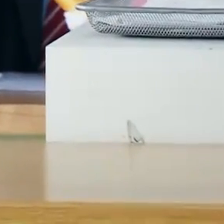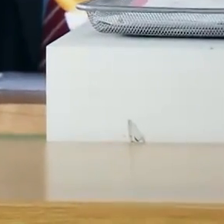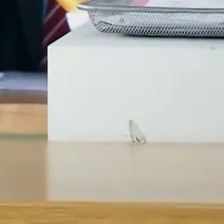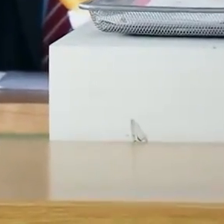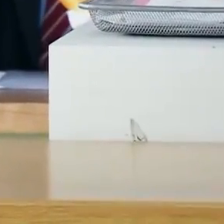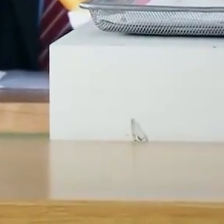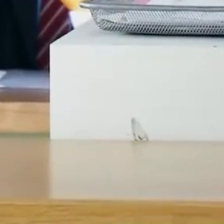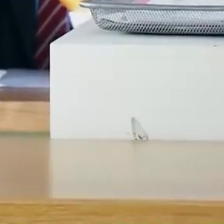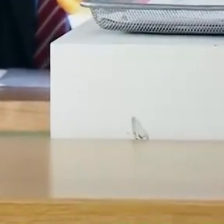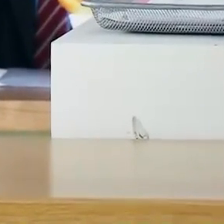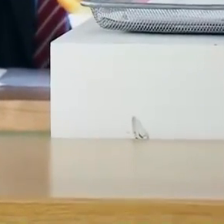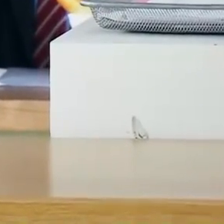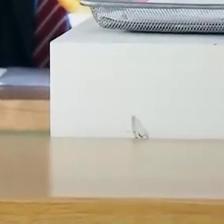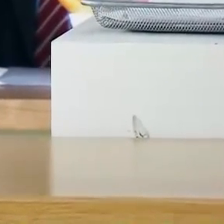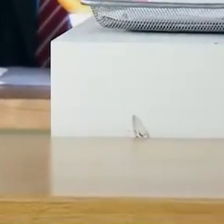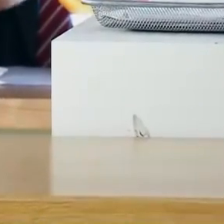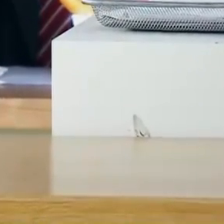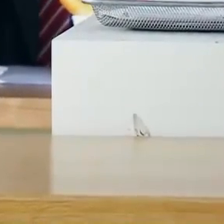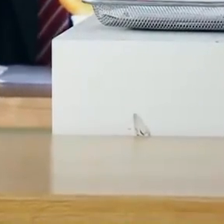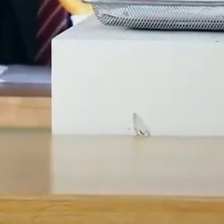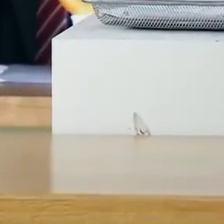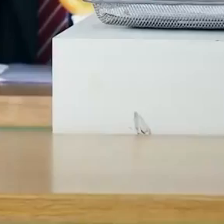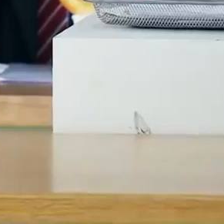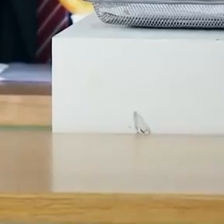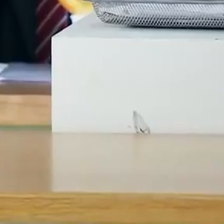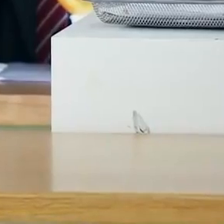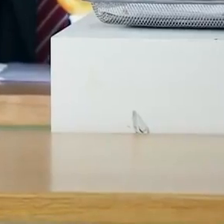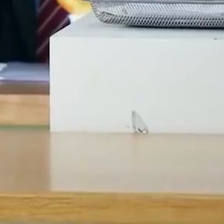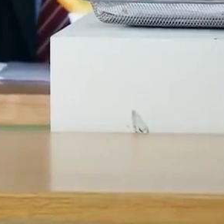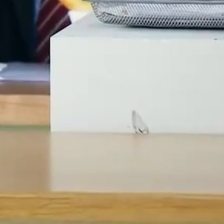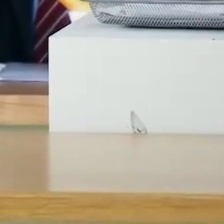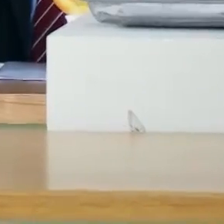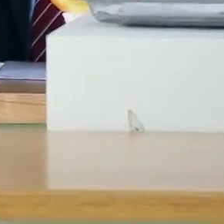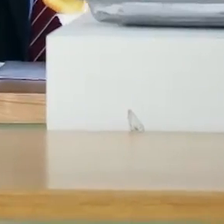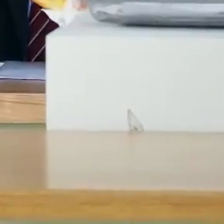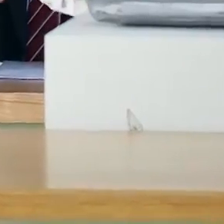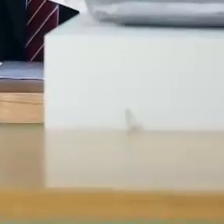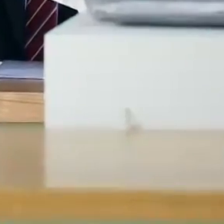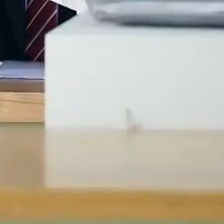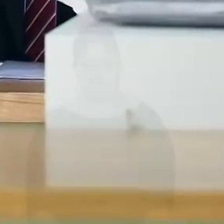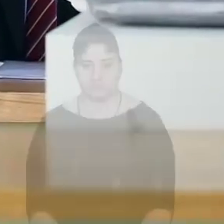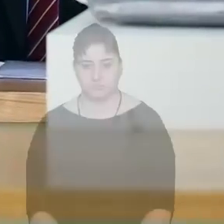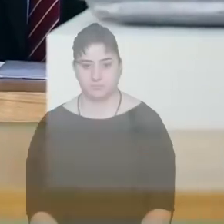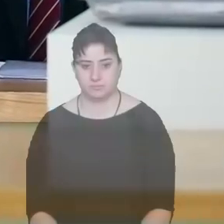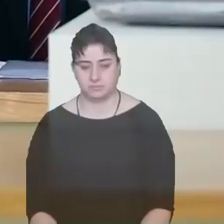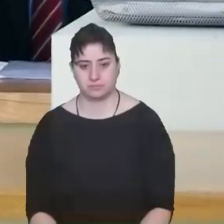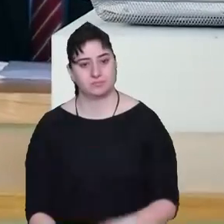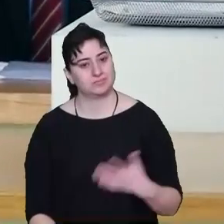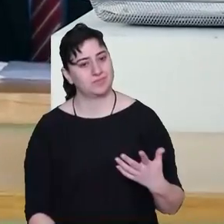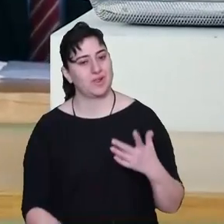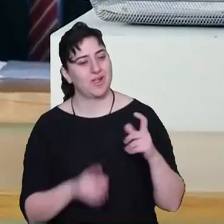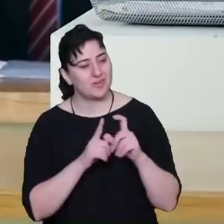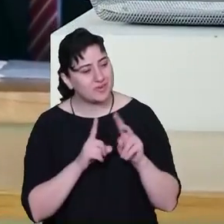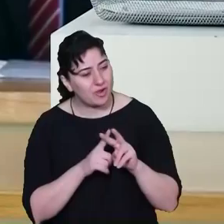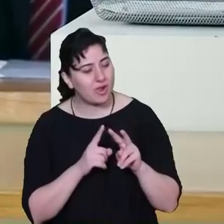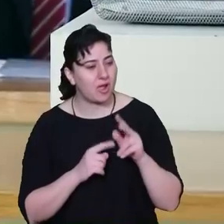Nurhan ve Aydoğan masalarında ekmek arası bir şeyler yiyorlar. Nurhan omzunun üzerinden Aydoğan'a bakıp tekrar önüne döndü. Ya bu Aydoğan abi,